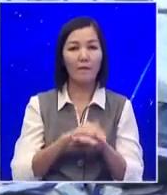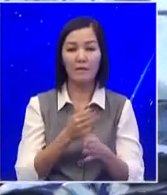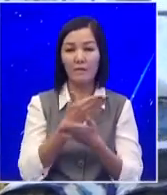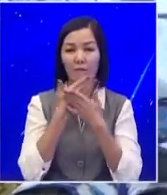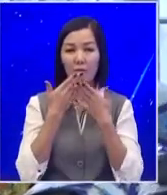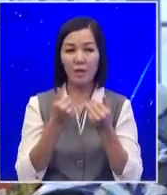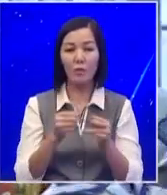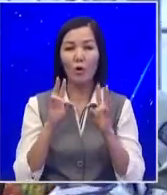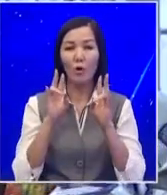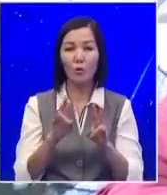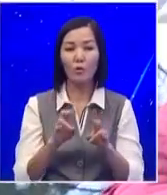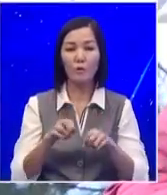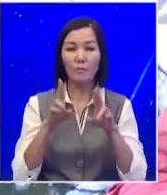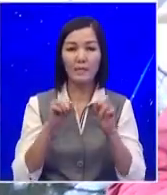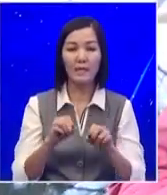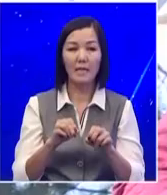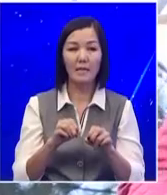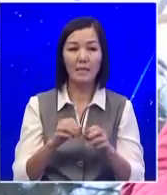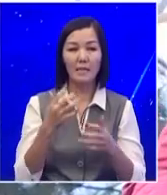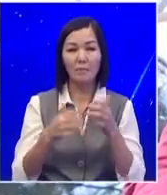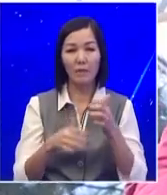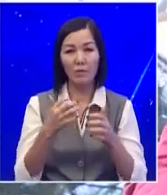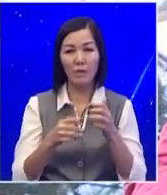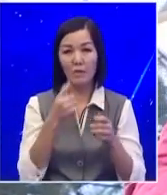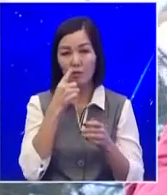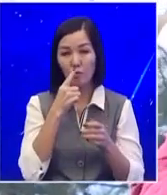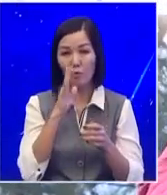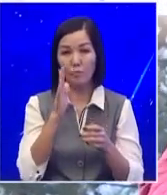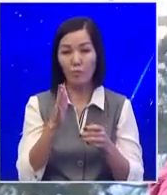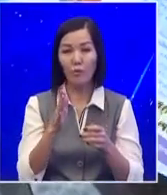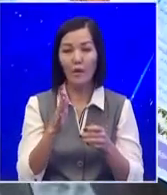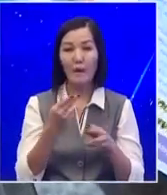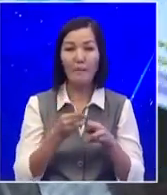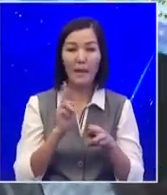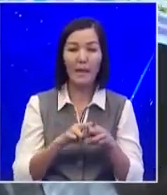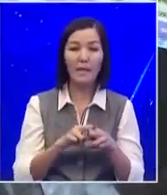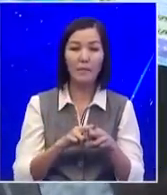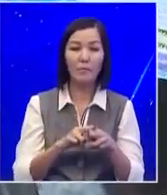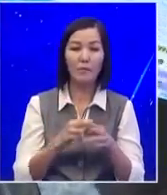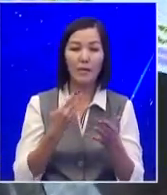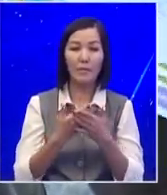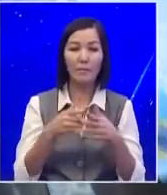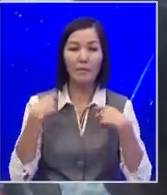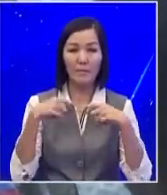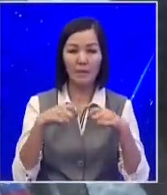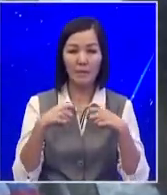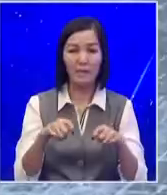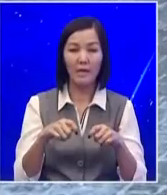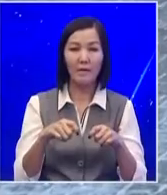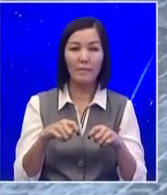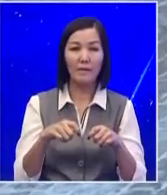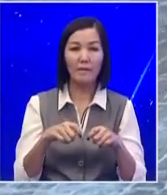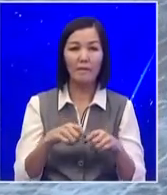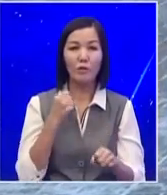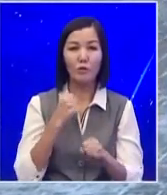нет. Однако, как говорят специалисты, спекулянты активизируются ближе к Новому году. И потому любая незаконная реализация взрывоопасных веществ